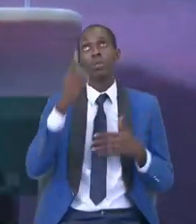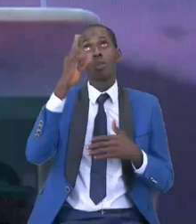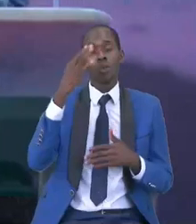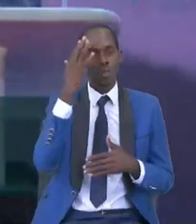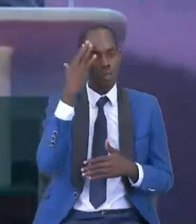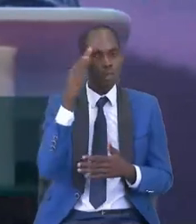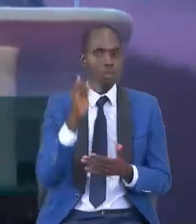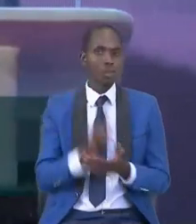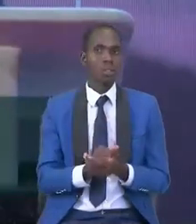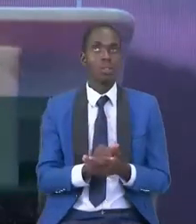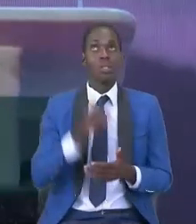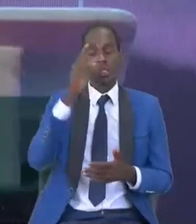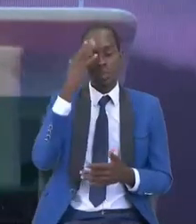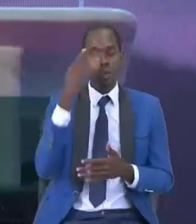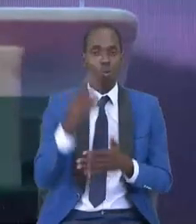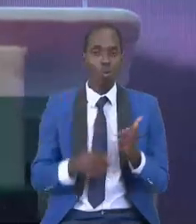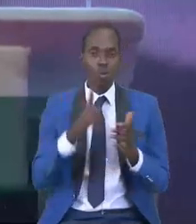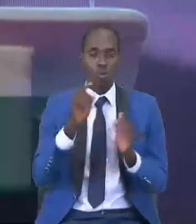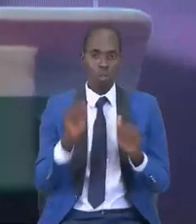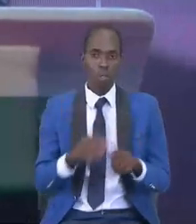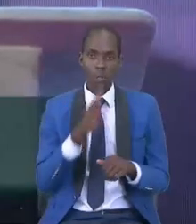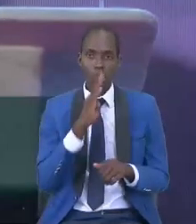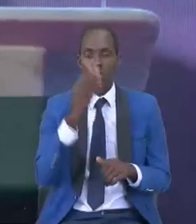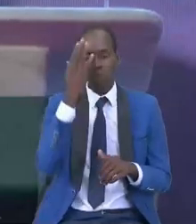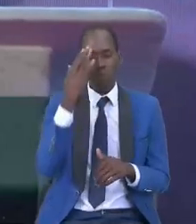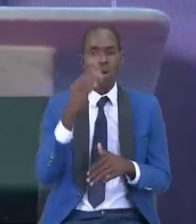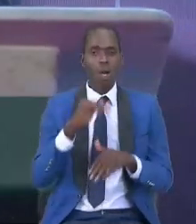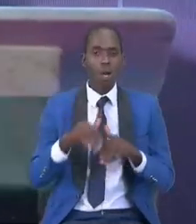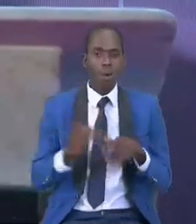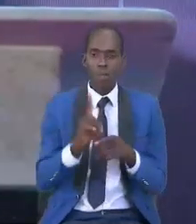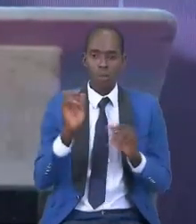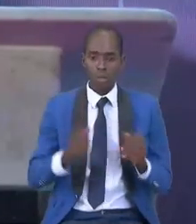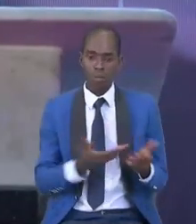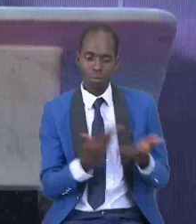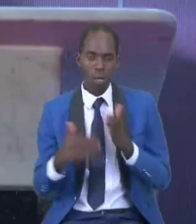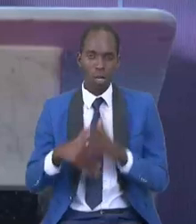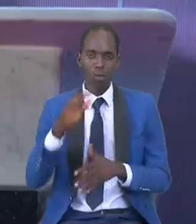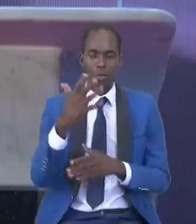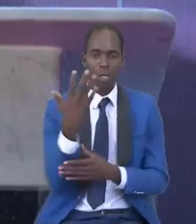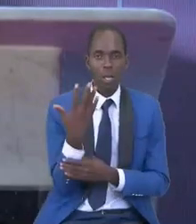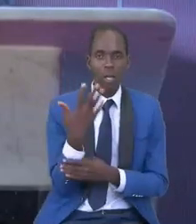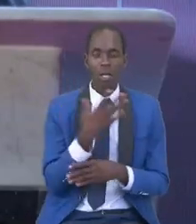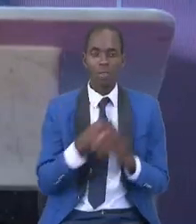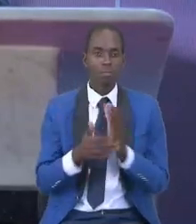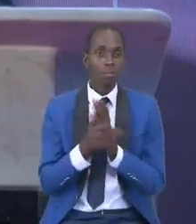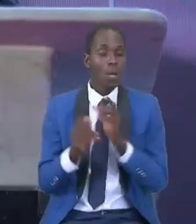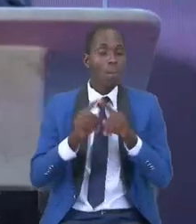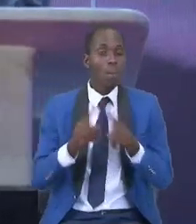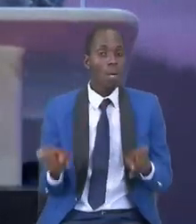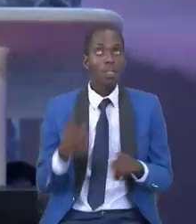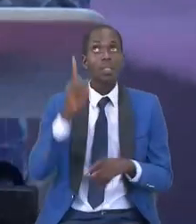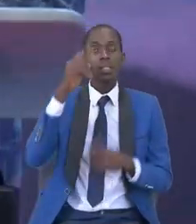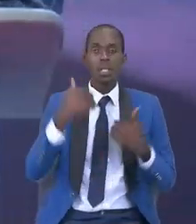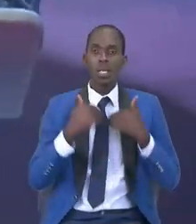dans la vie. Dieu le sait. Il sait ce que vous pourriez être. Il sait là où vous pouvez étendre vos pieds, vos mains,